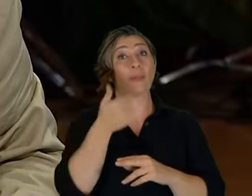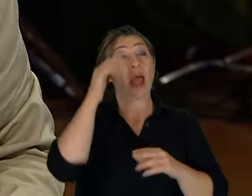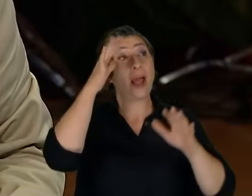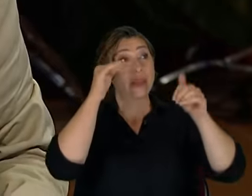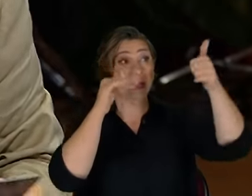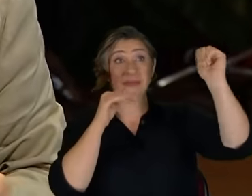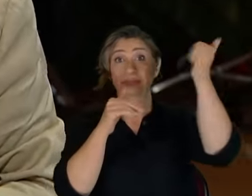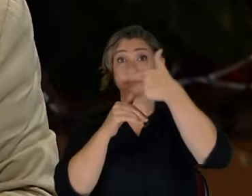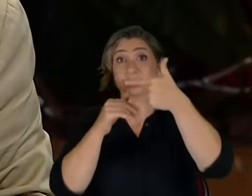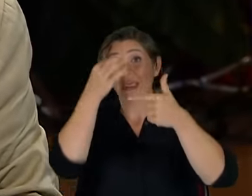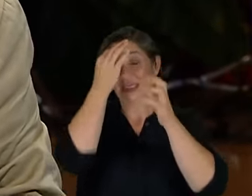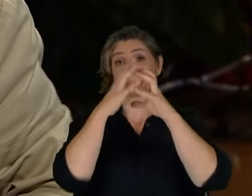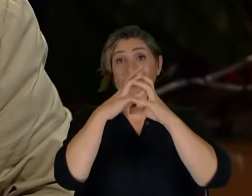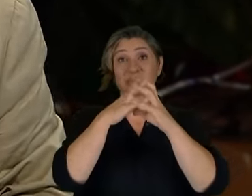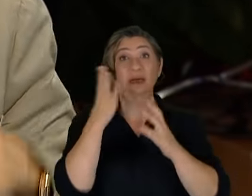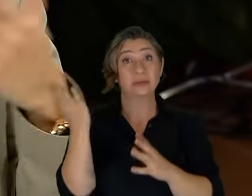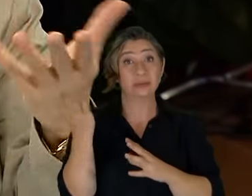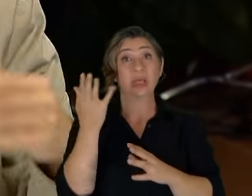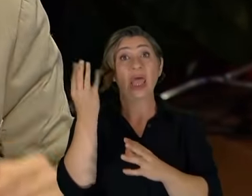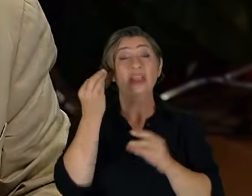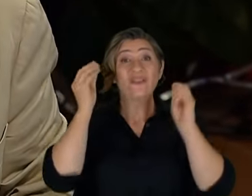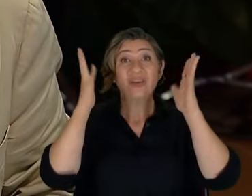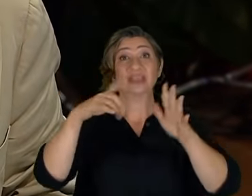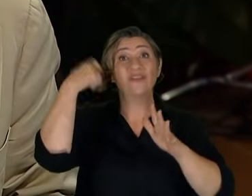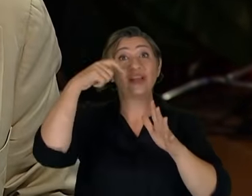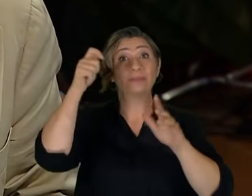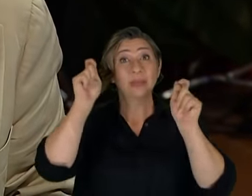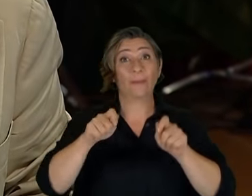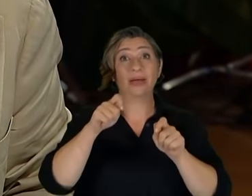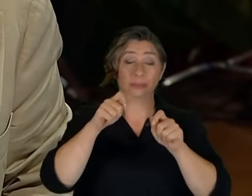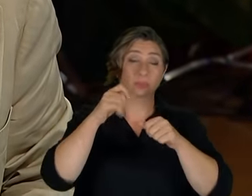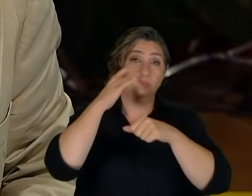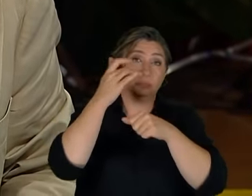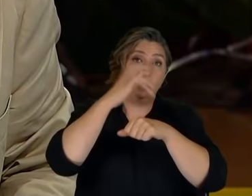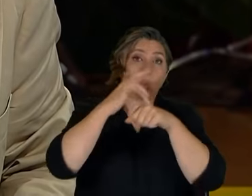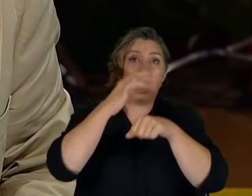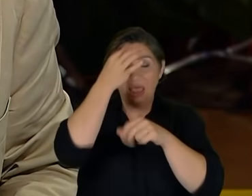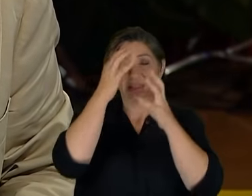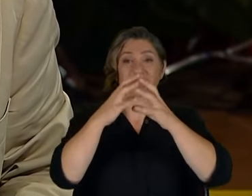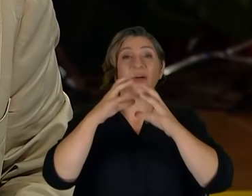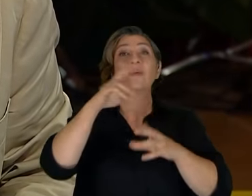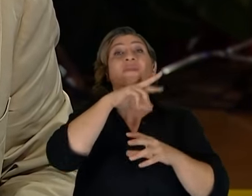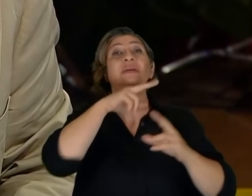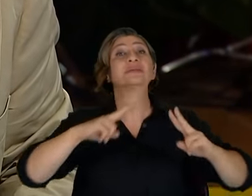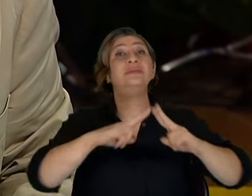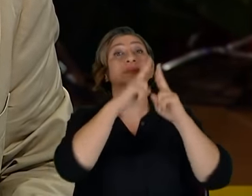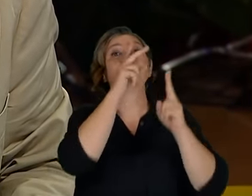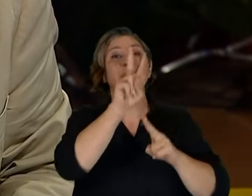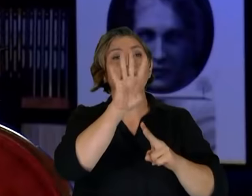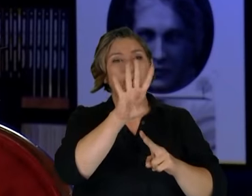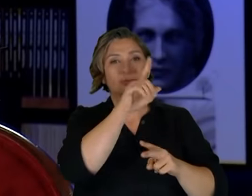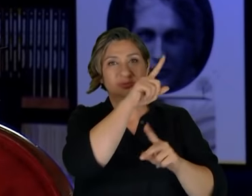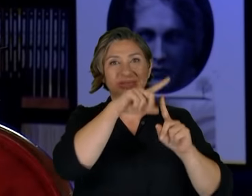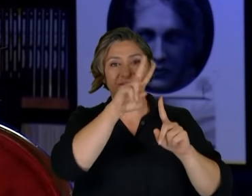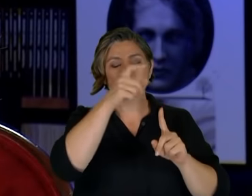Birleşik Devletleri'nden sonraki en önemli ve en çok film üreten ülkesinden söz ediyoruz. Paris'te Frans 24 kanalı başta olmak üzere